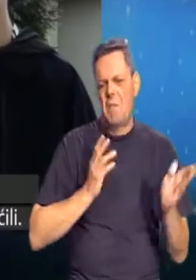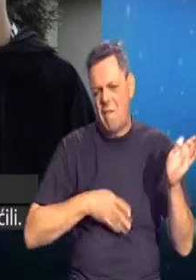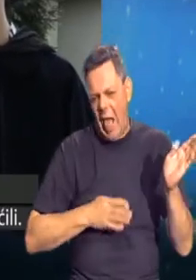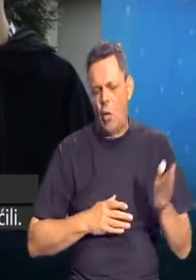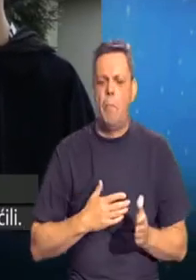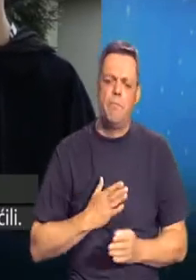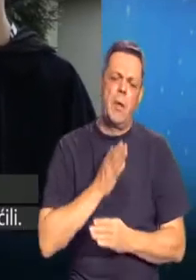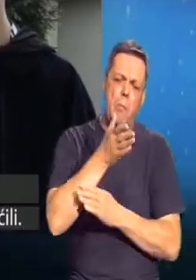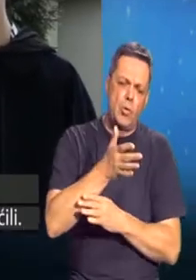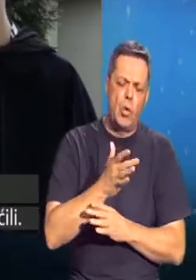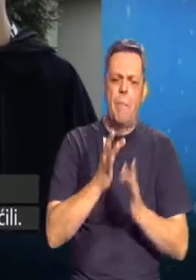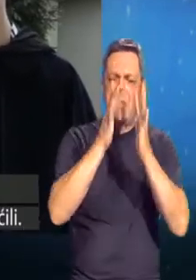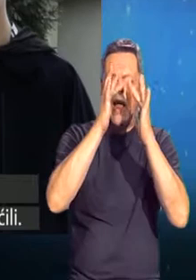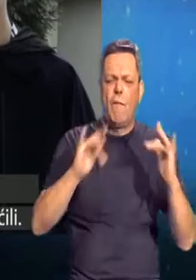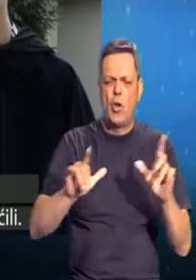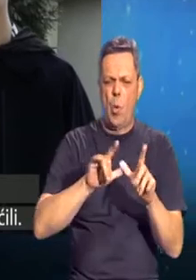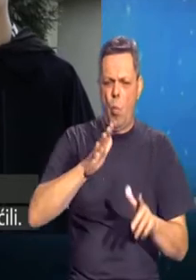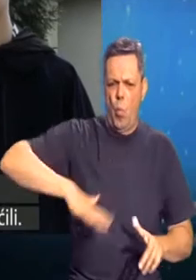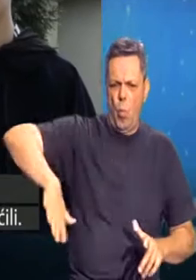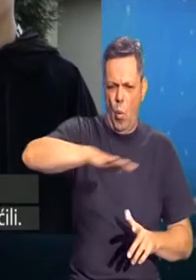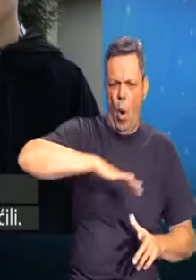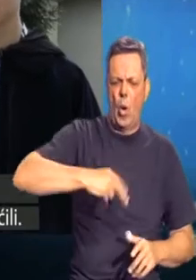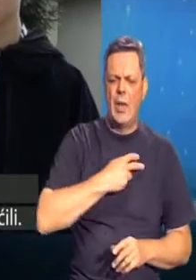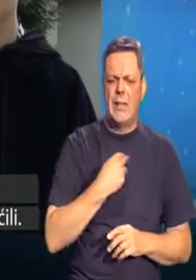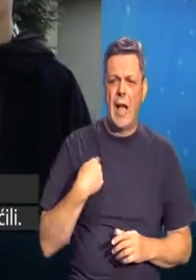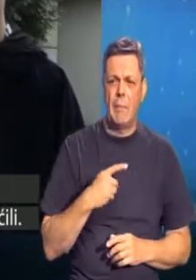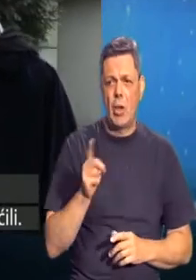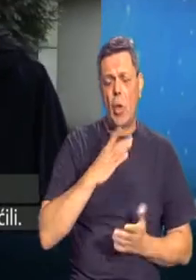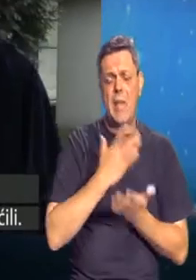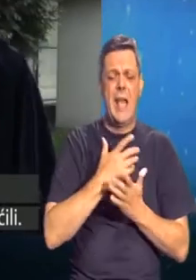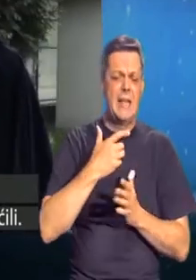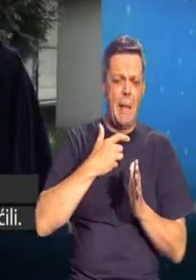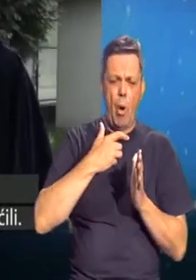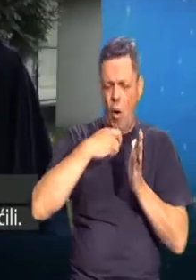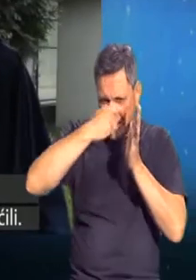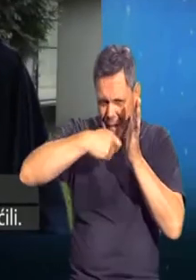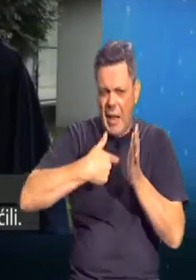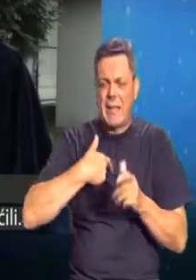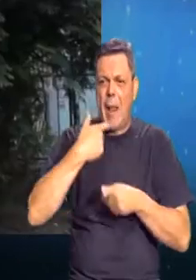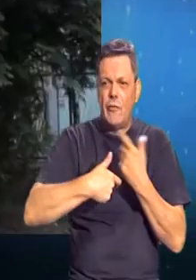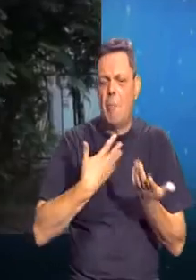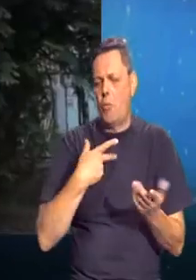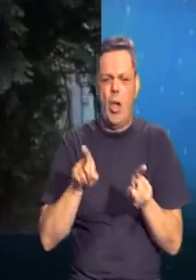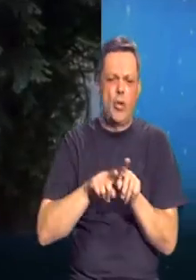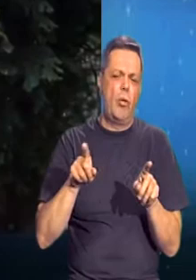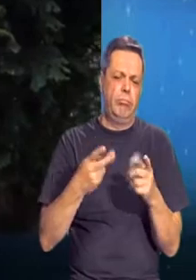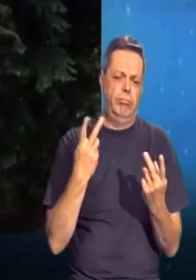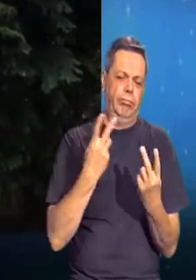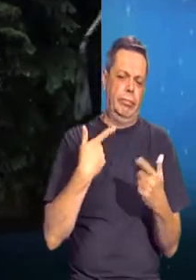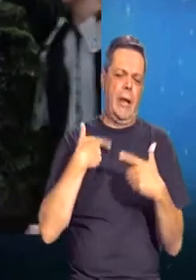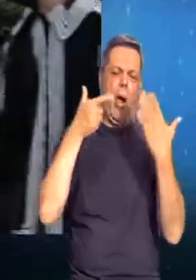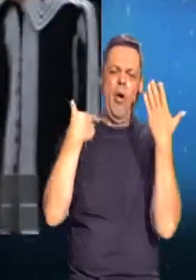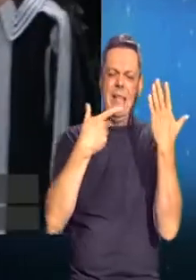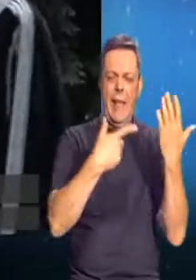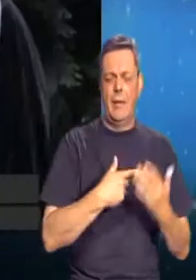vlakom, posjetili dvorce u okolici Zagreba, pa to onda nije samo snimanje za naš film, nego i izlet. Tako da